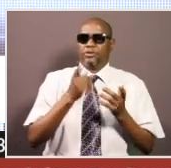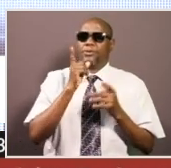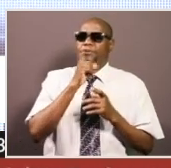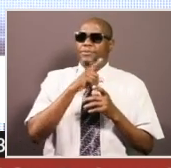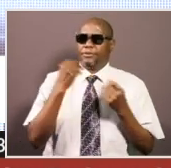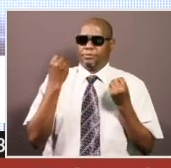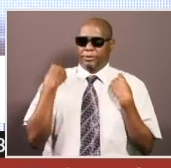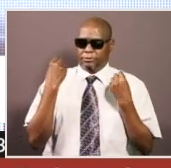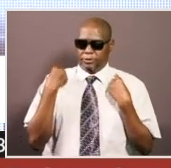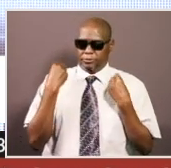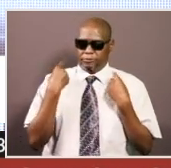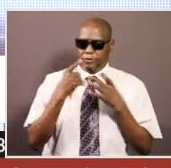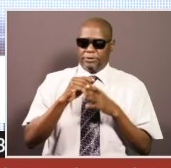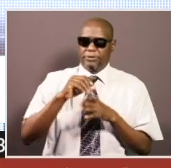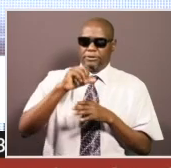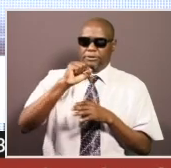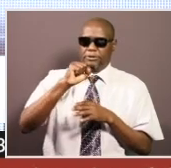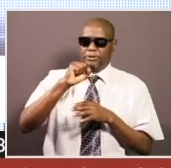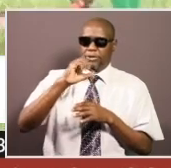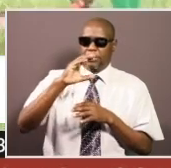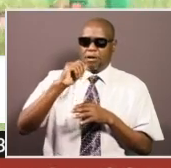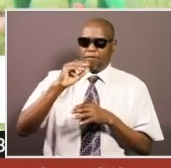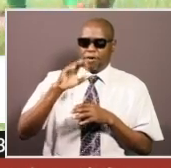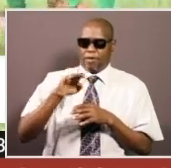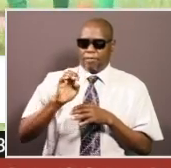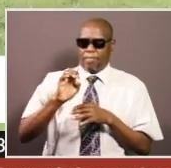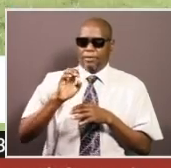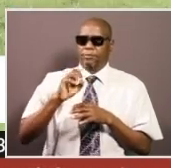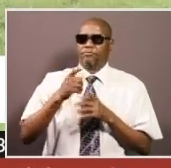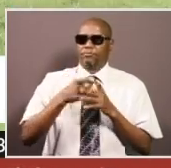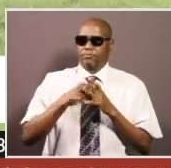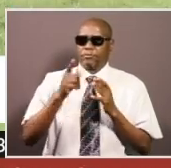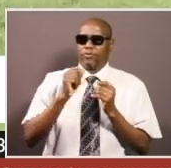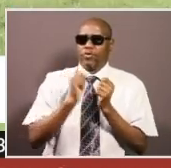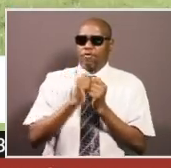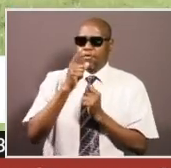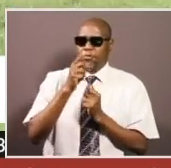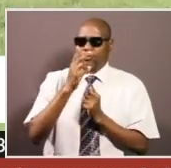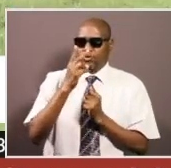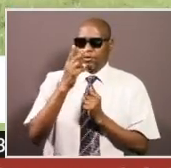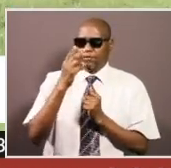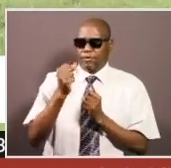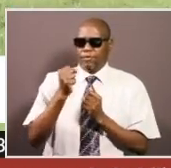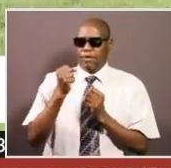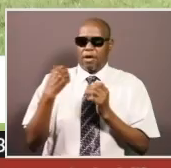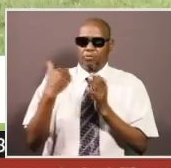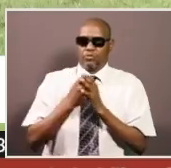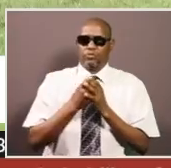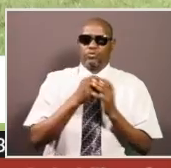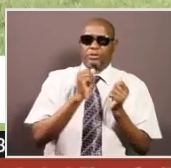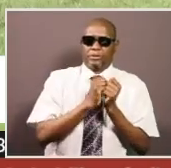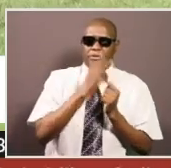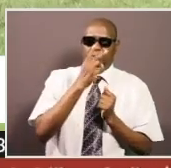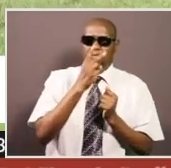kabla michuano ya CECAFA ya wavulana inayotarajiwa kuanza Novemba tarehe 25 hadi Disemba tarehe 9 mwaka